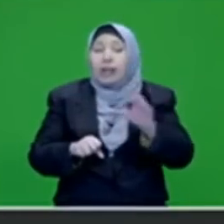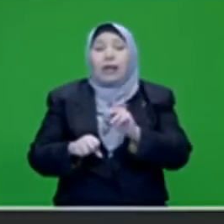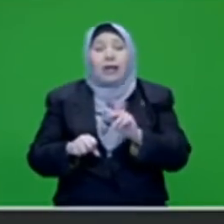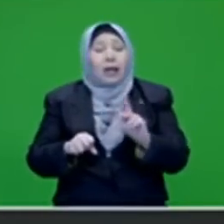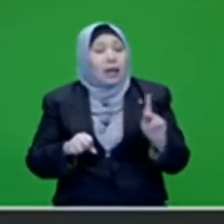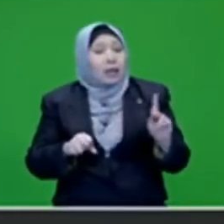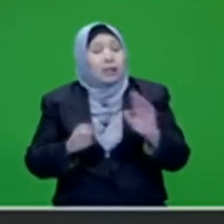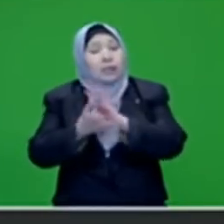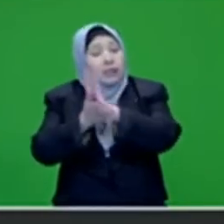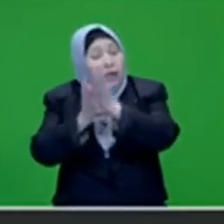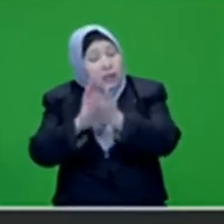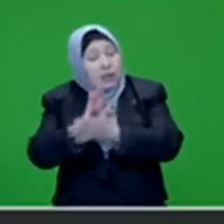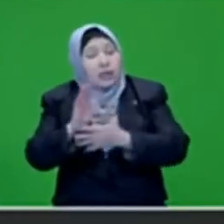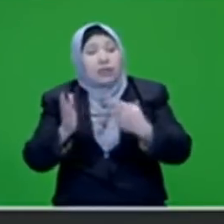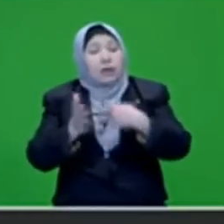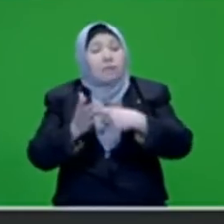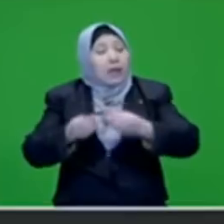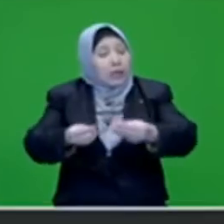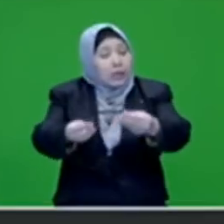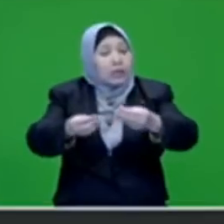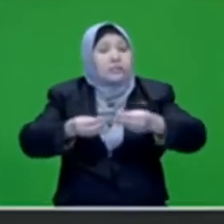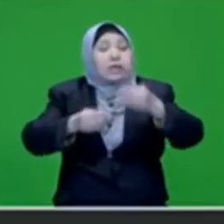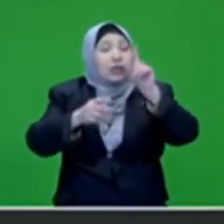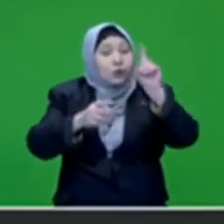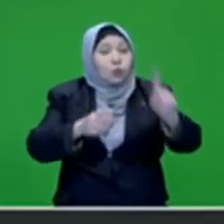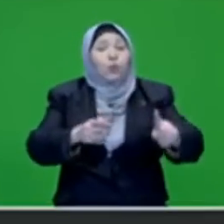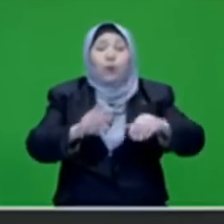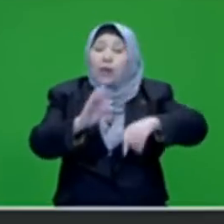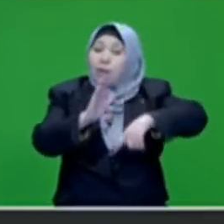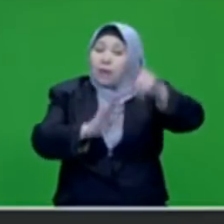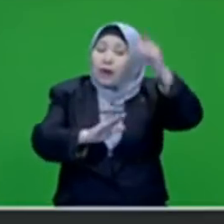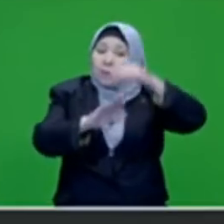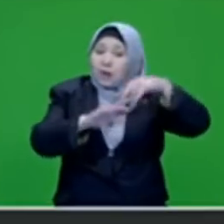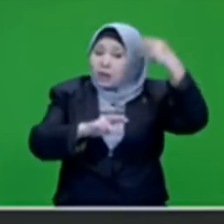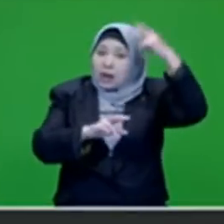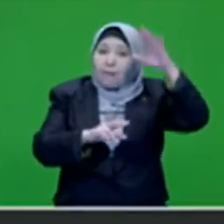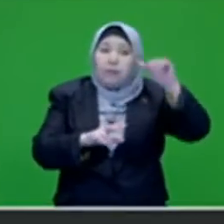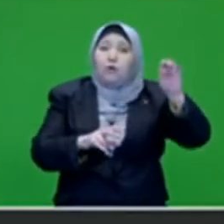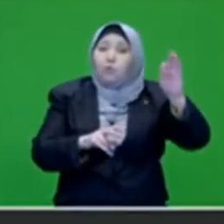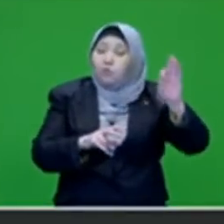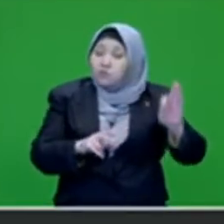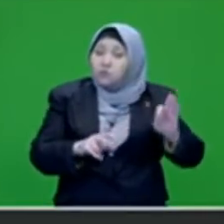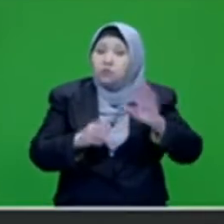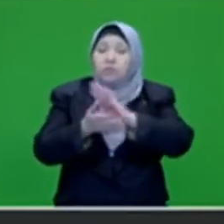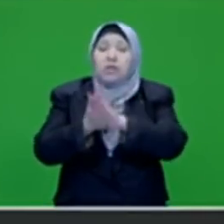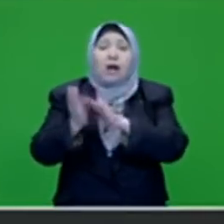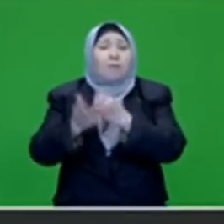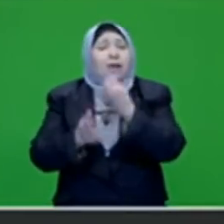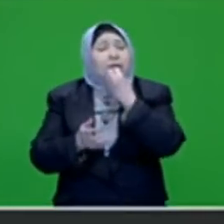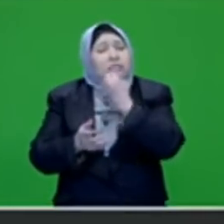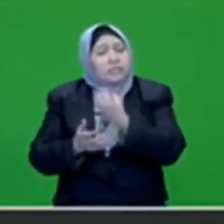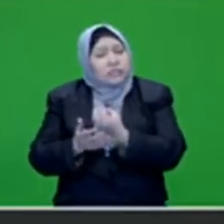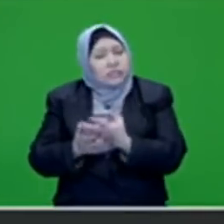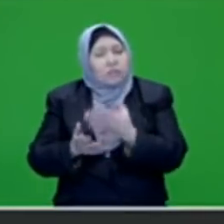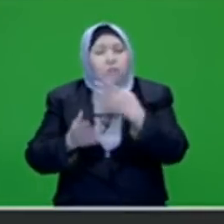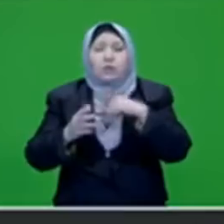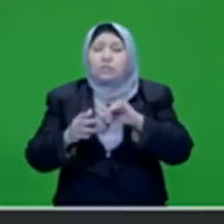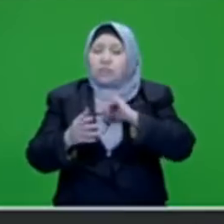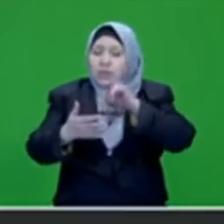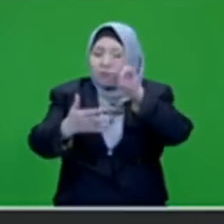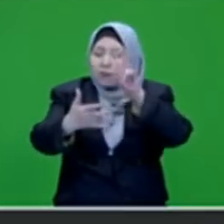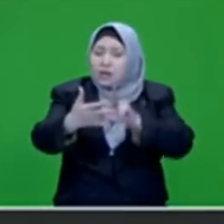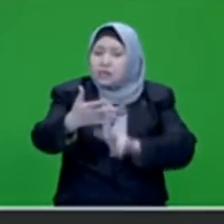Allah berikan satu kelebihan untuk mentakwilkan mimpi. Apa yang disebut oleh para ulama mengenai takwil mimpi, saya baca